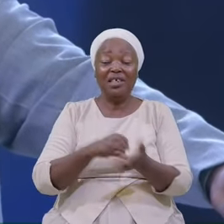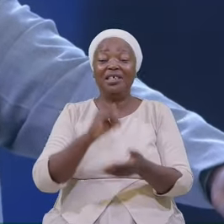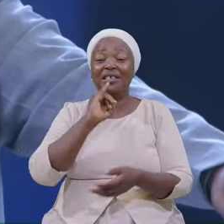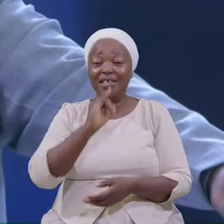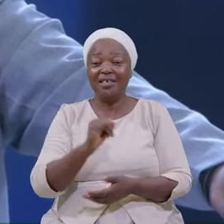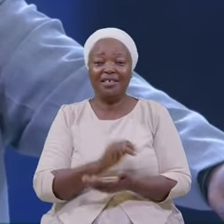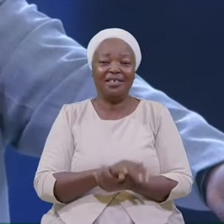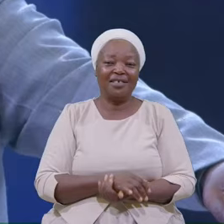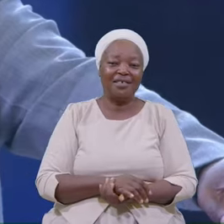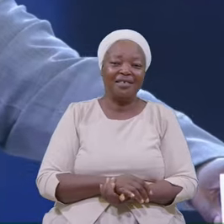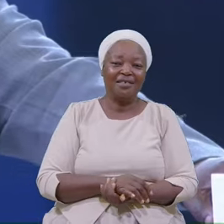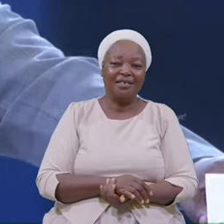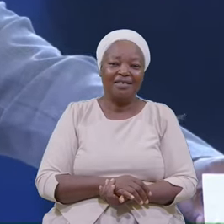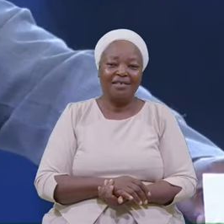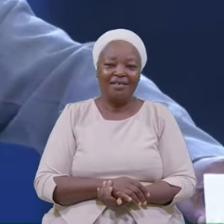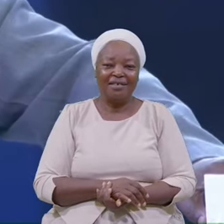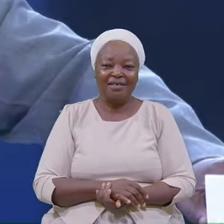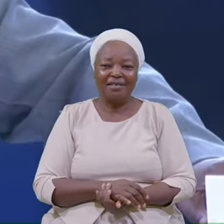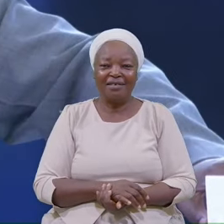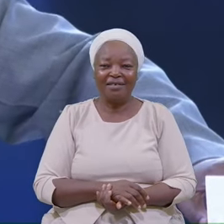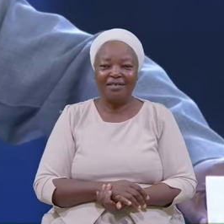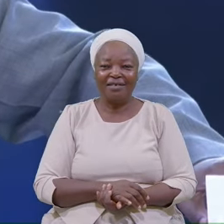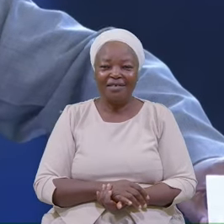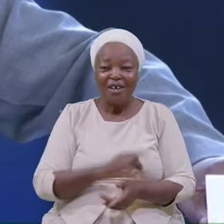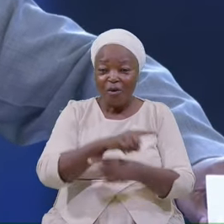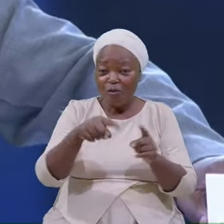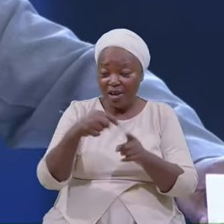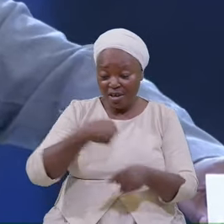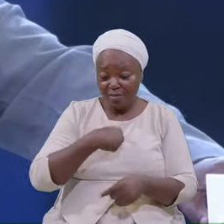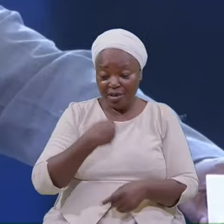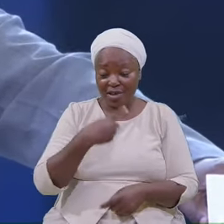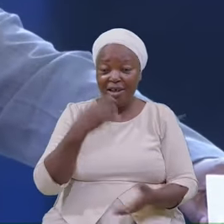Alors, deuxième partie, c'est que qu'il en soit ainsi.